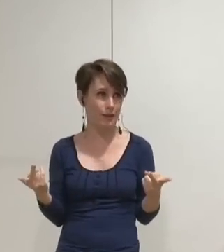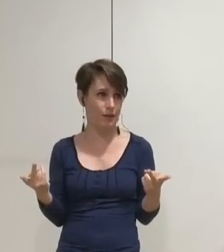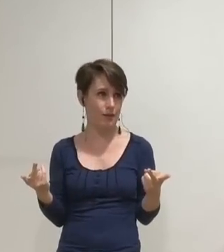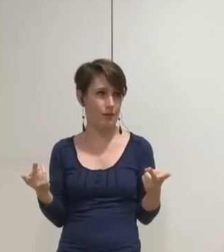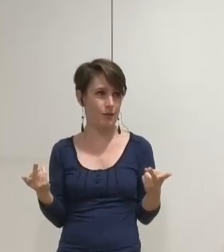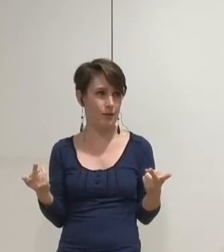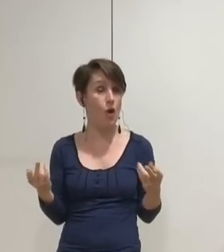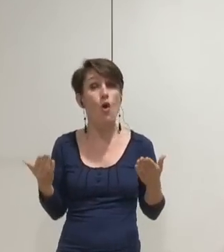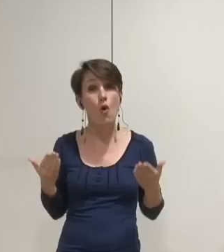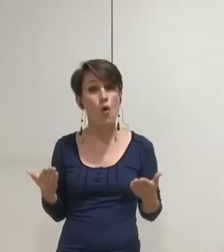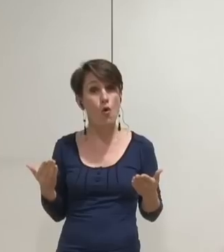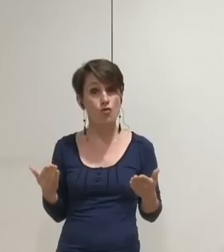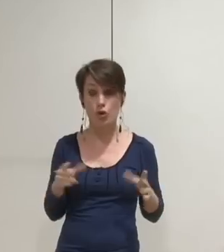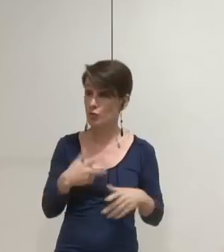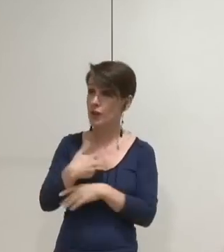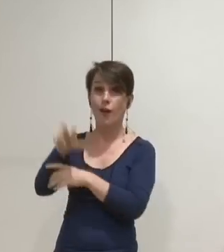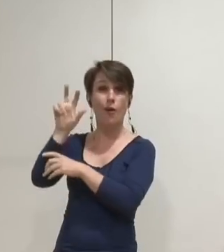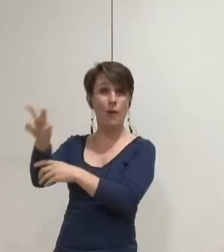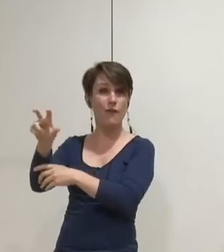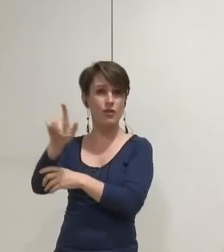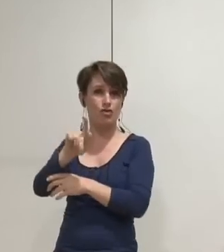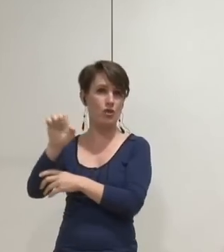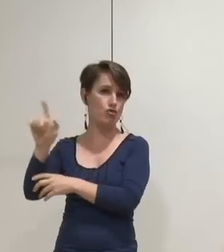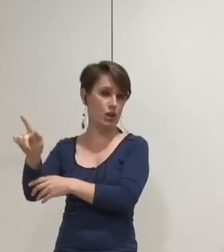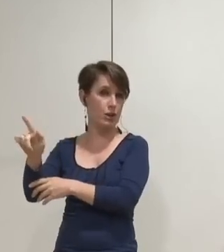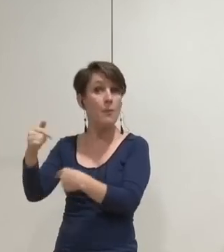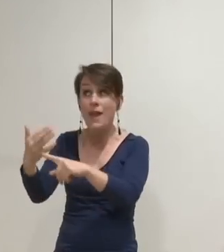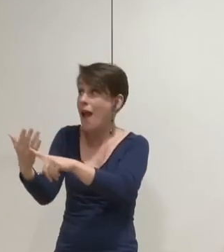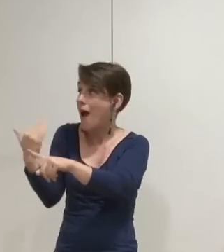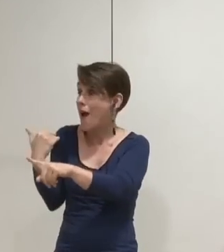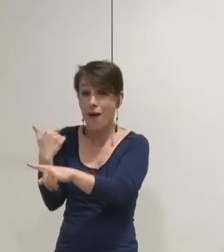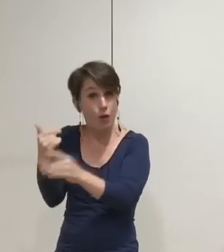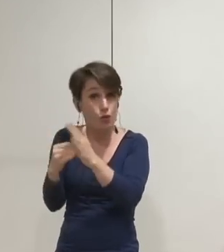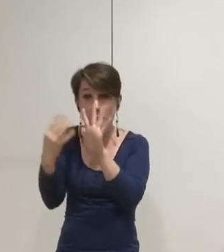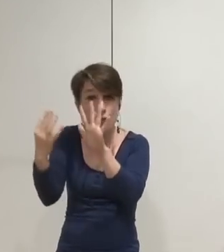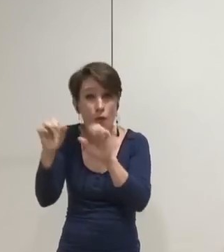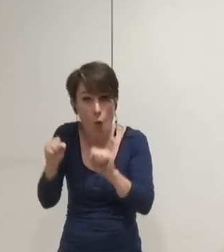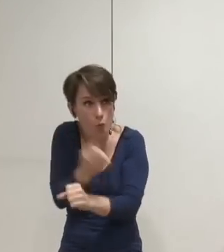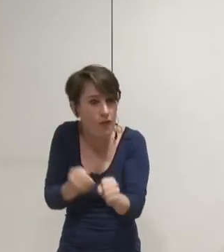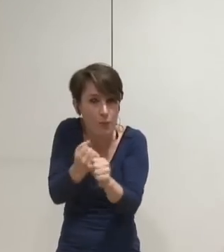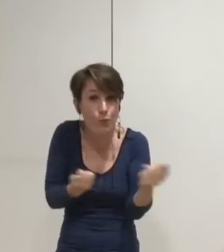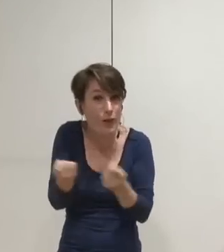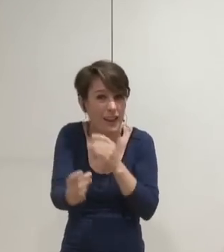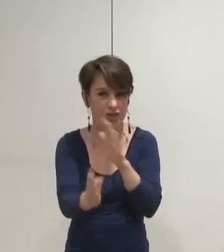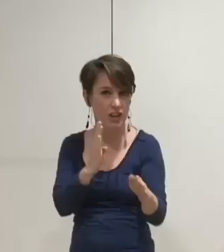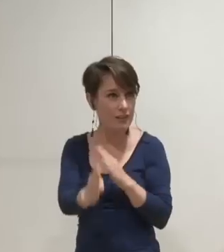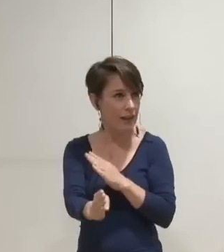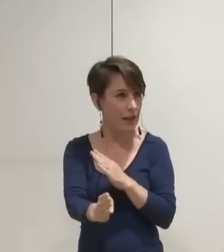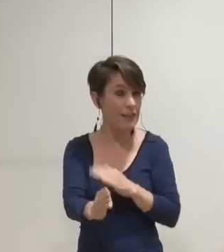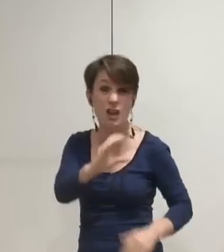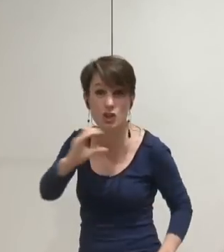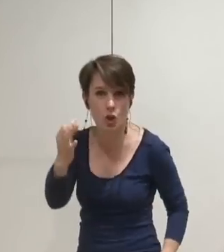la SEM GEG il était parfaitement possible de reprendre en régie directe intégralement